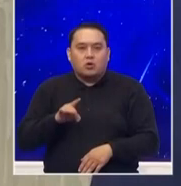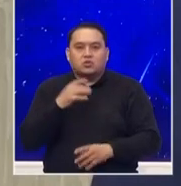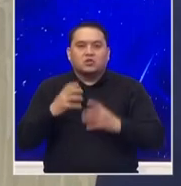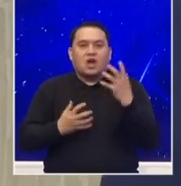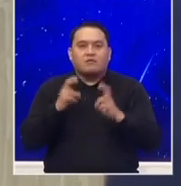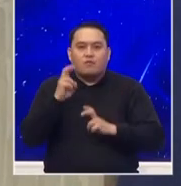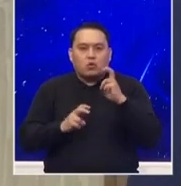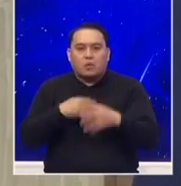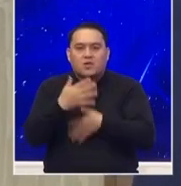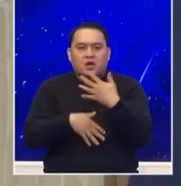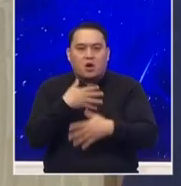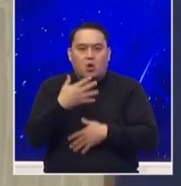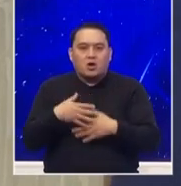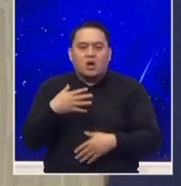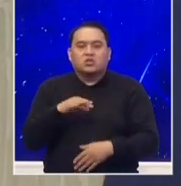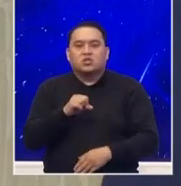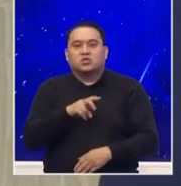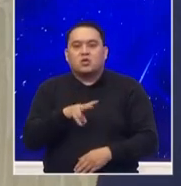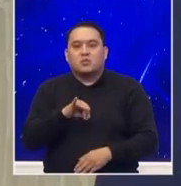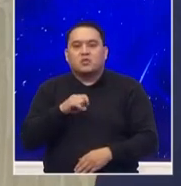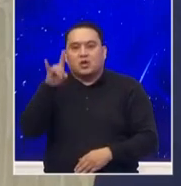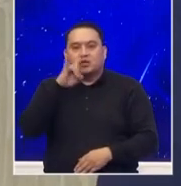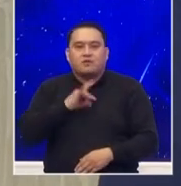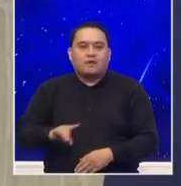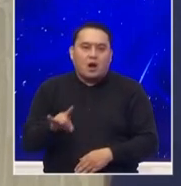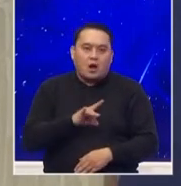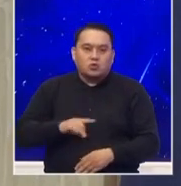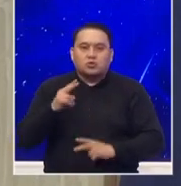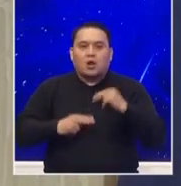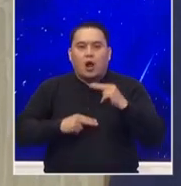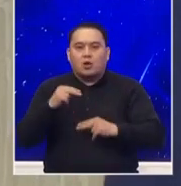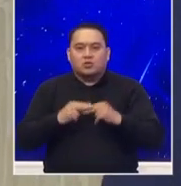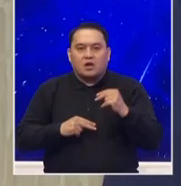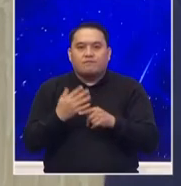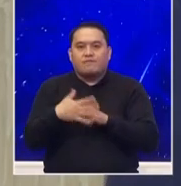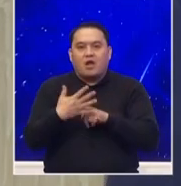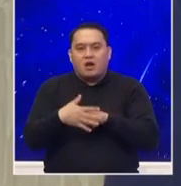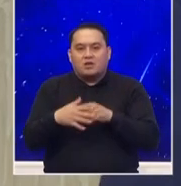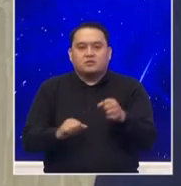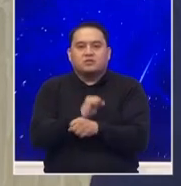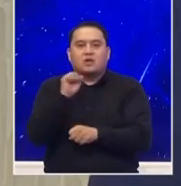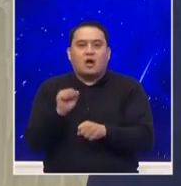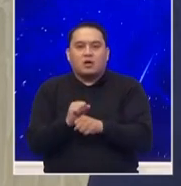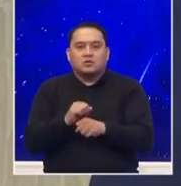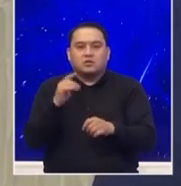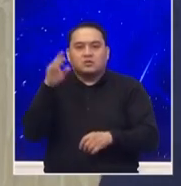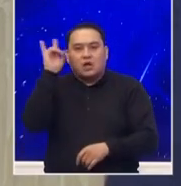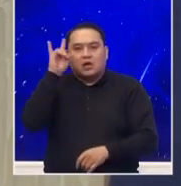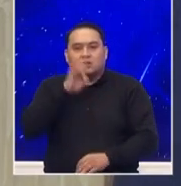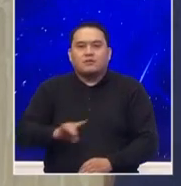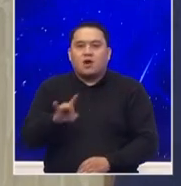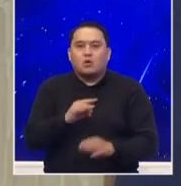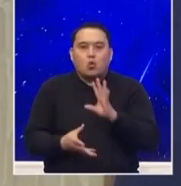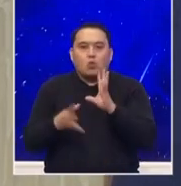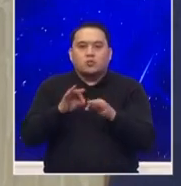по переработке руды Жетсу Вольфрамы в Инбекши-Казахском районе, строительство ветроэлектростанции Кункуат в Сарканском районе. В